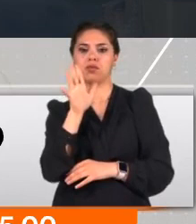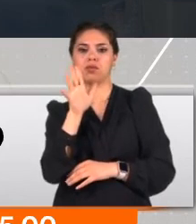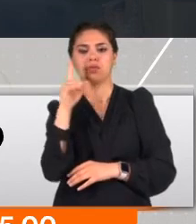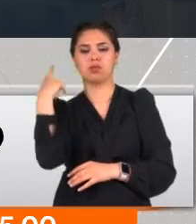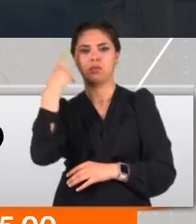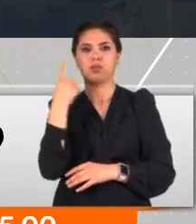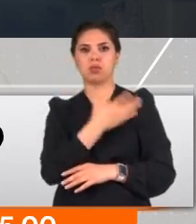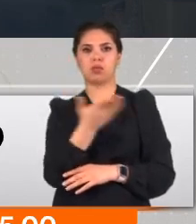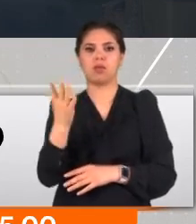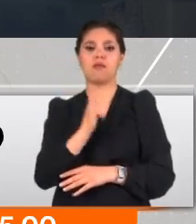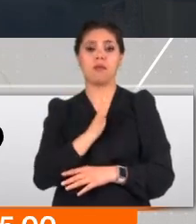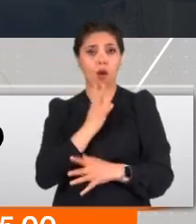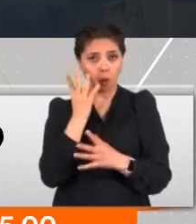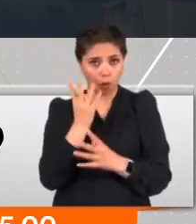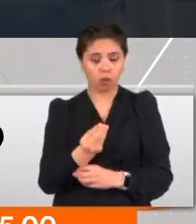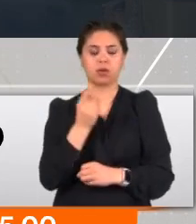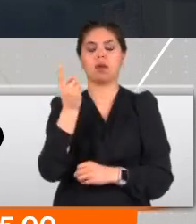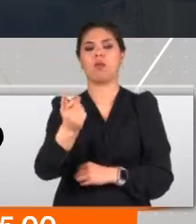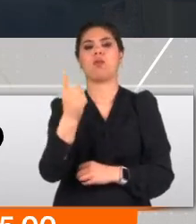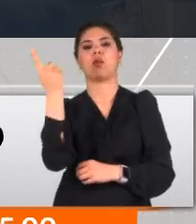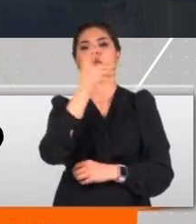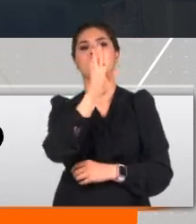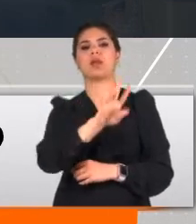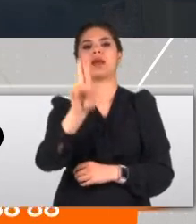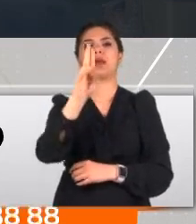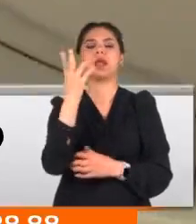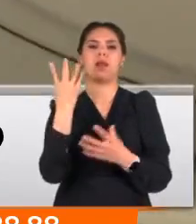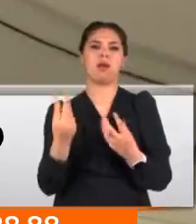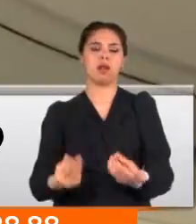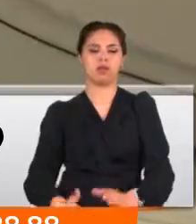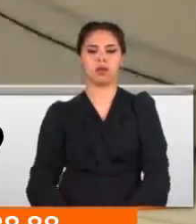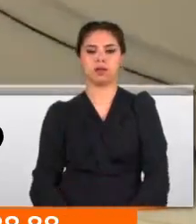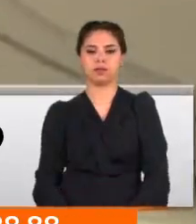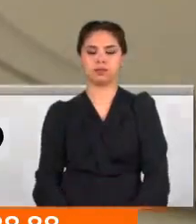bir rakamda dillendiriliyor. Olursa oradaki oranda %47'yi bulmuş olacak.